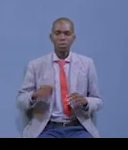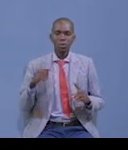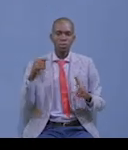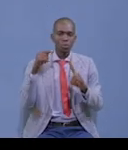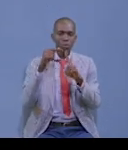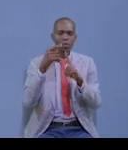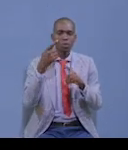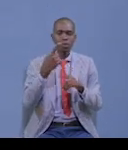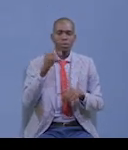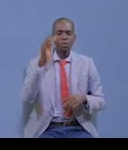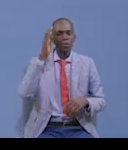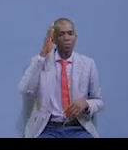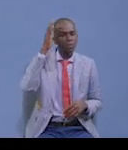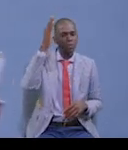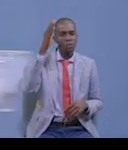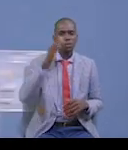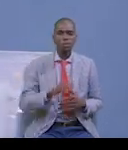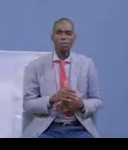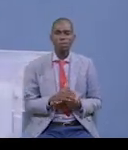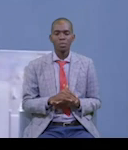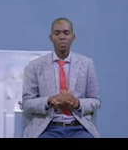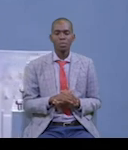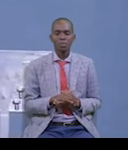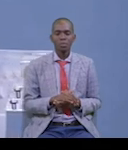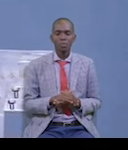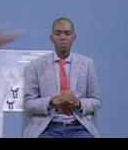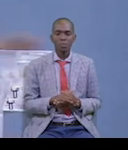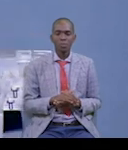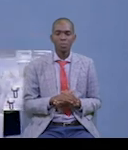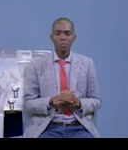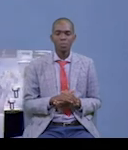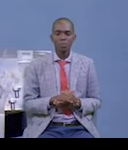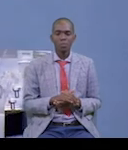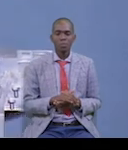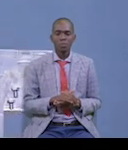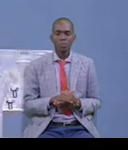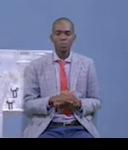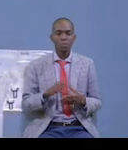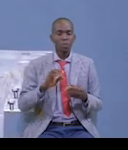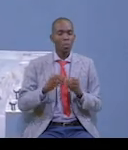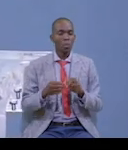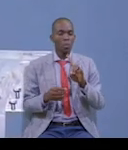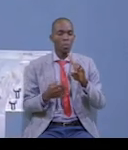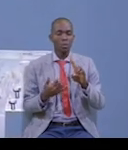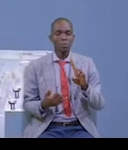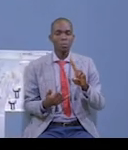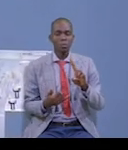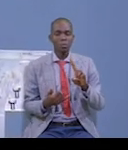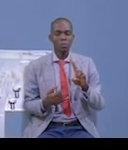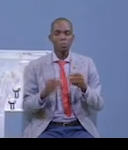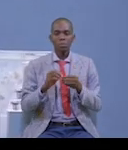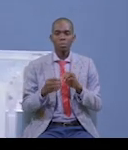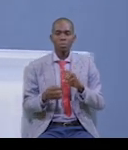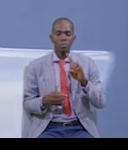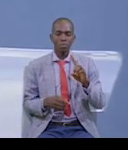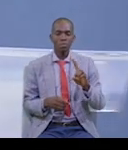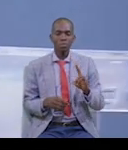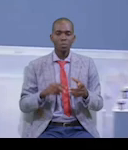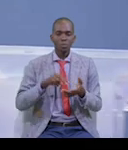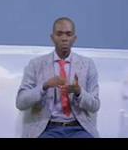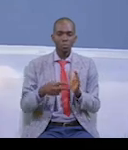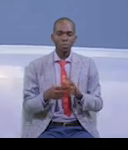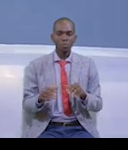ప్రభు కొరకై సహనము కలిగి దానిని మనము ముగింపు చేయాలి. Look at number 1. మొదటి అంశాన్ని చూద్దామా. Number 1, we're